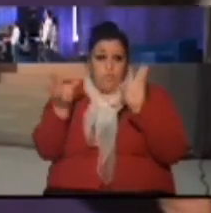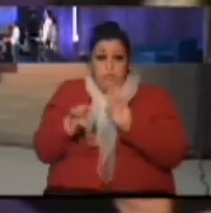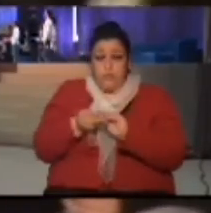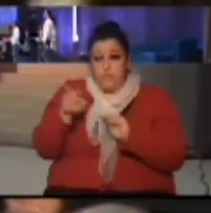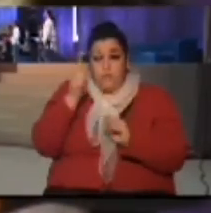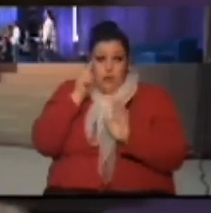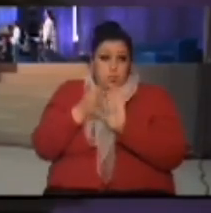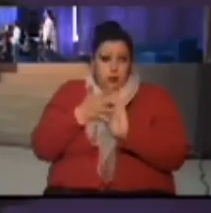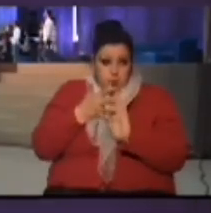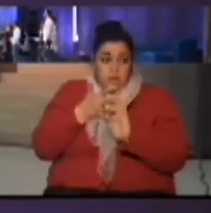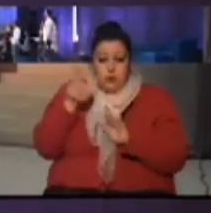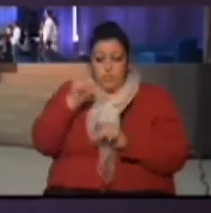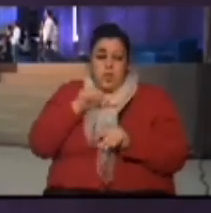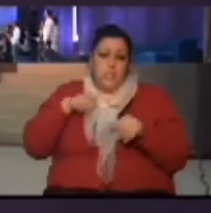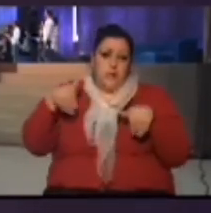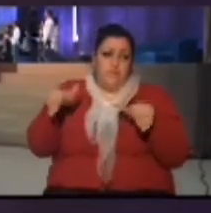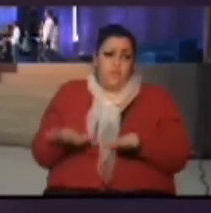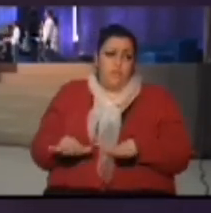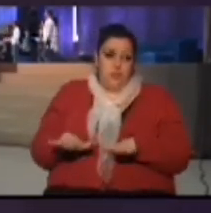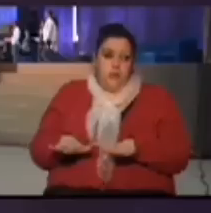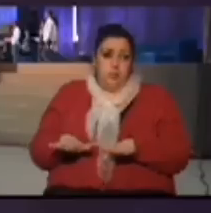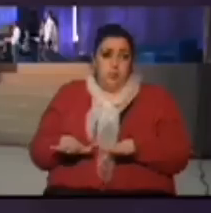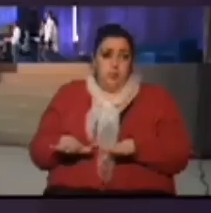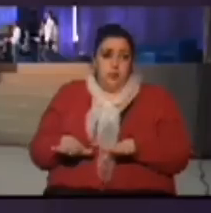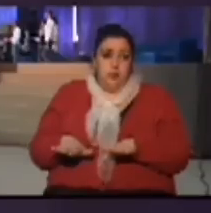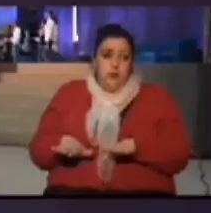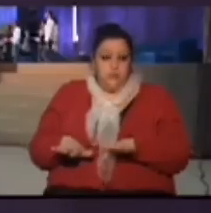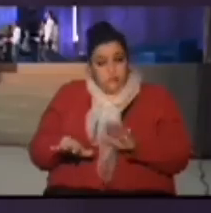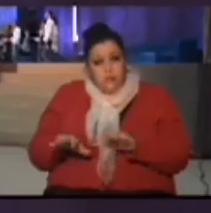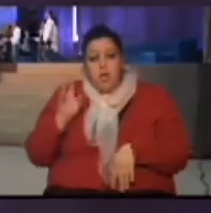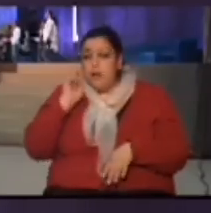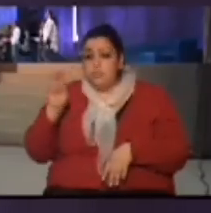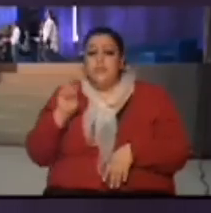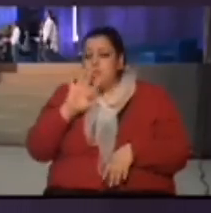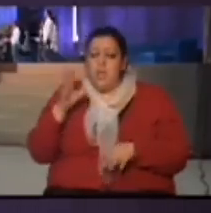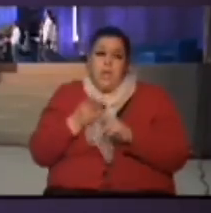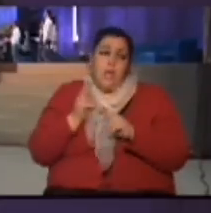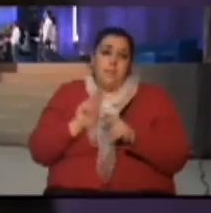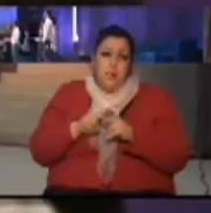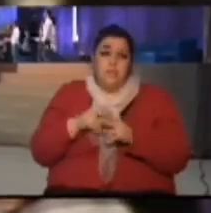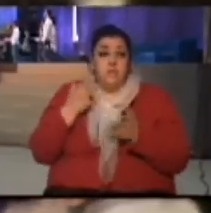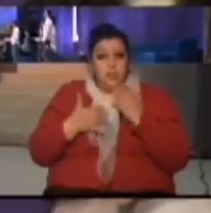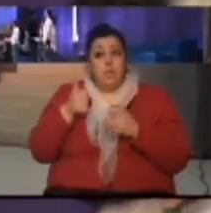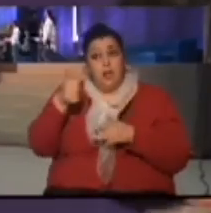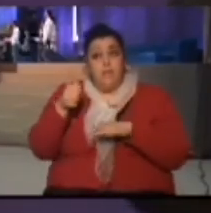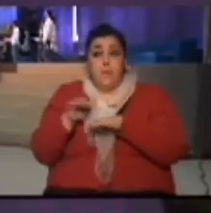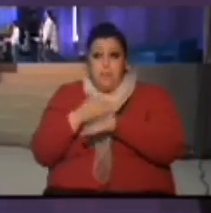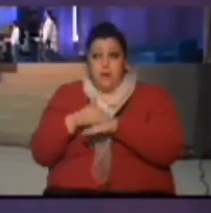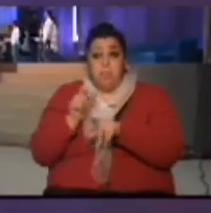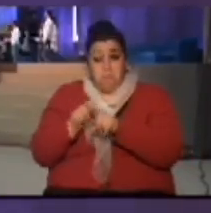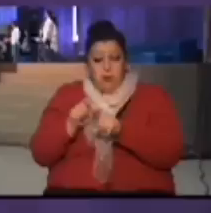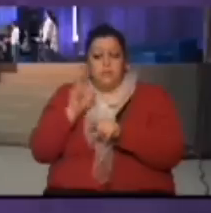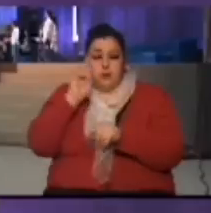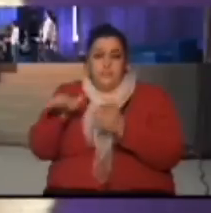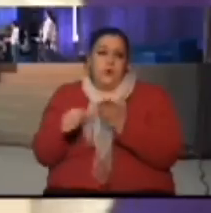արա, արա, որովհետև Աստված իր խոսքի հետևը կանգնած է, արա, որովհետև Աստված չի ուզում իր փառքը